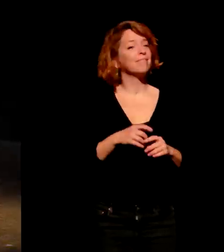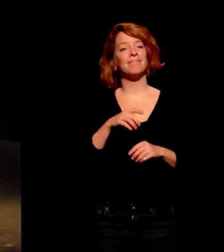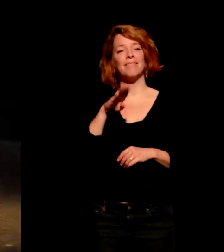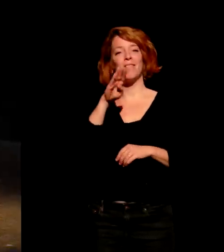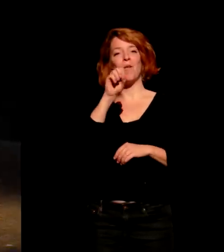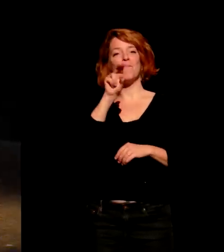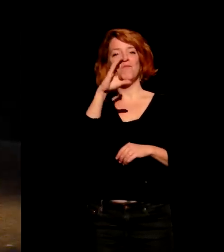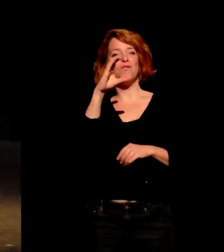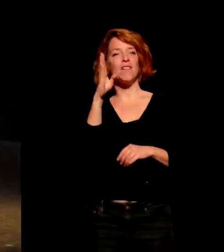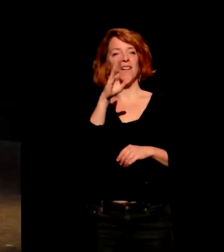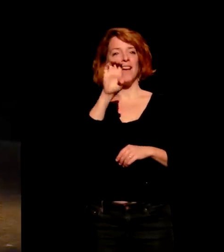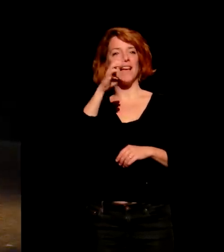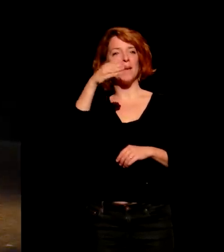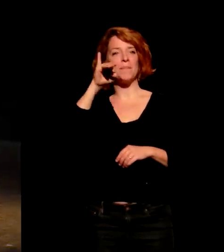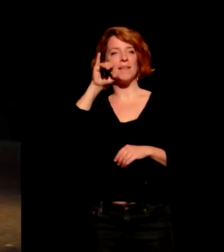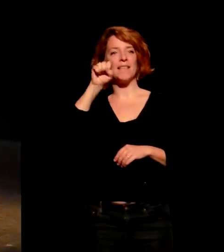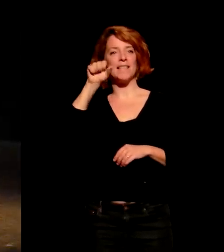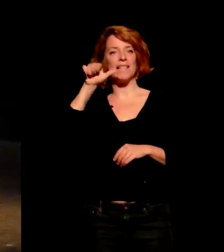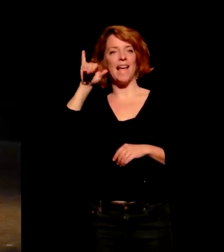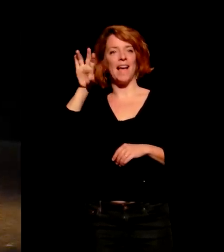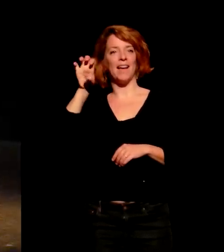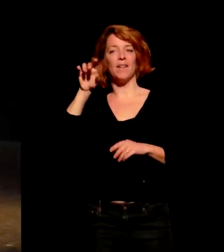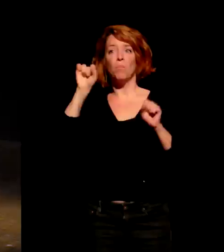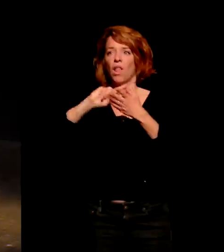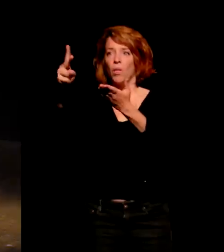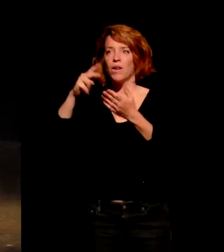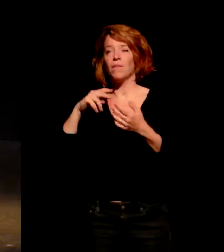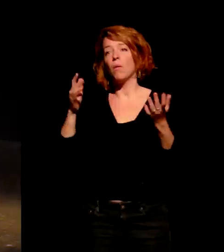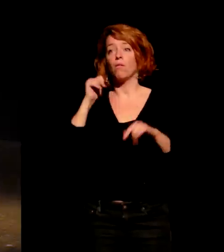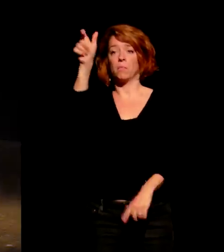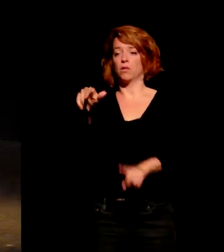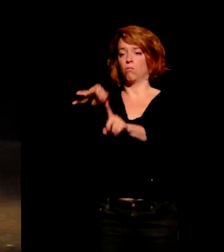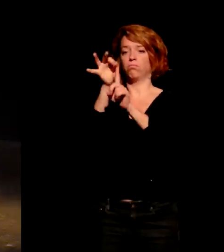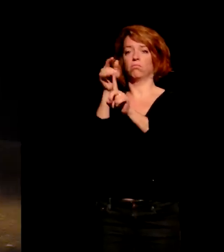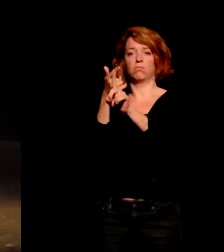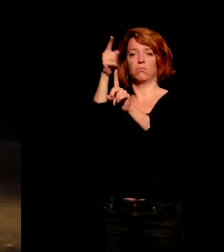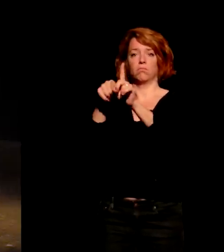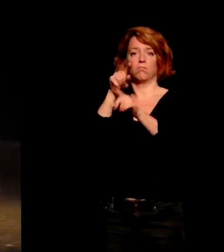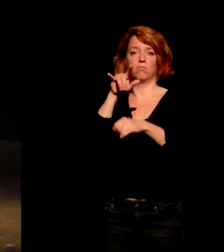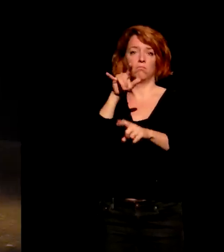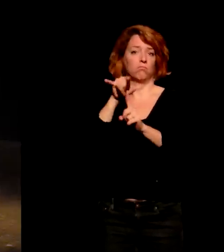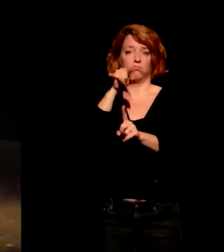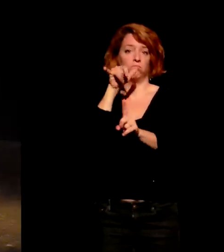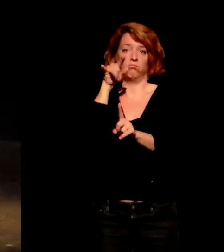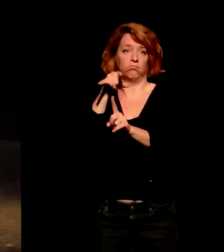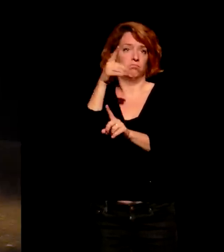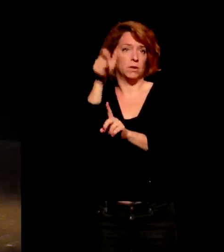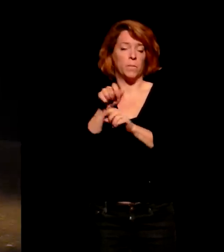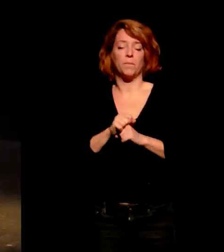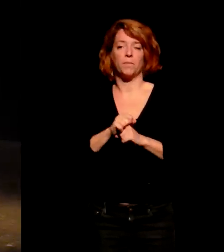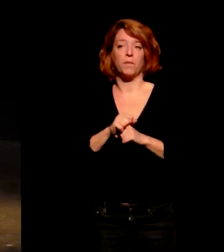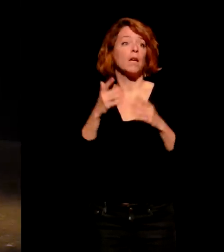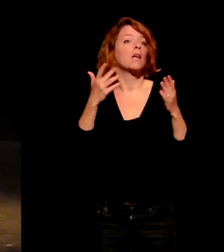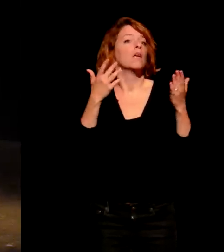La logique du bouc émissaire, c'est l'idée que... En fait, on peut prendre des problèmes bien réels de notre société, des problèmes qui sont